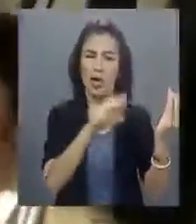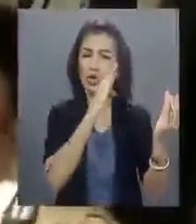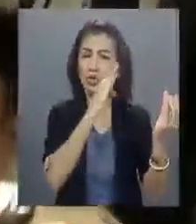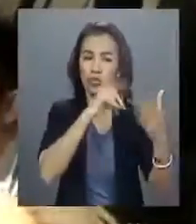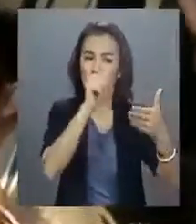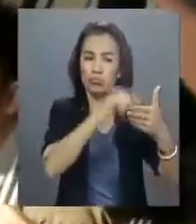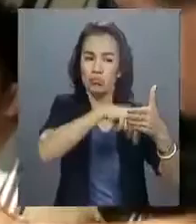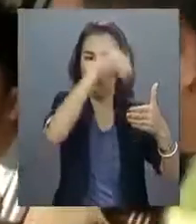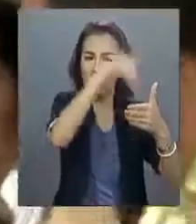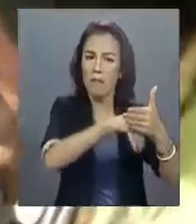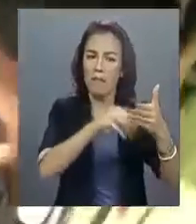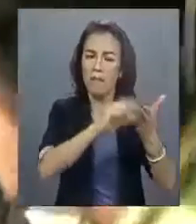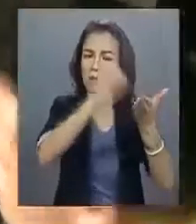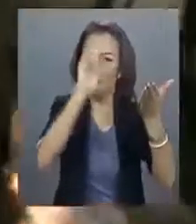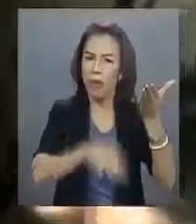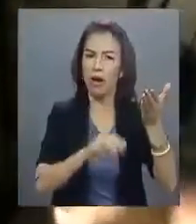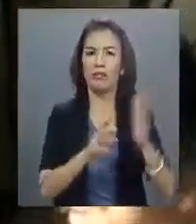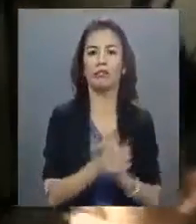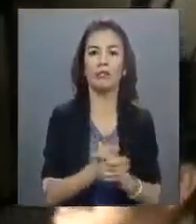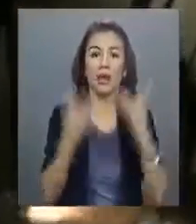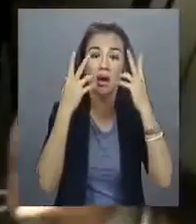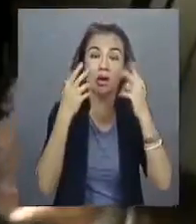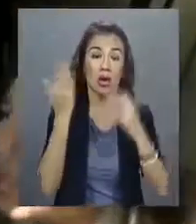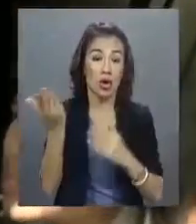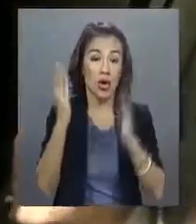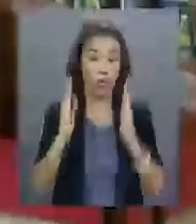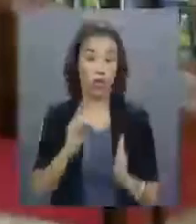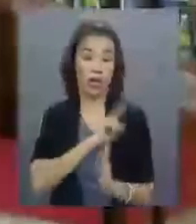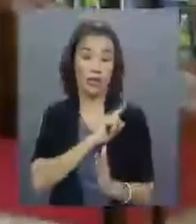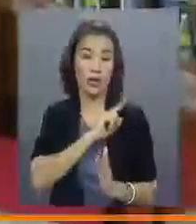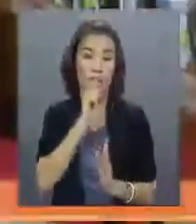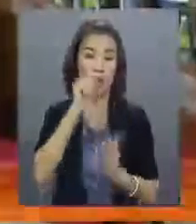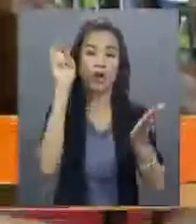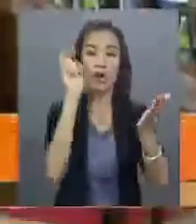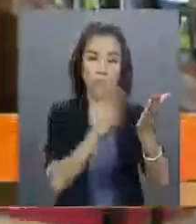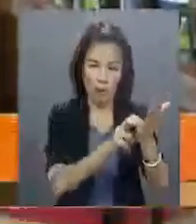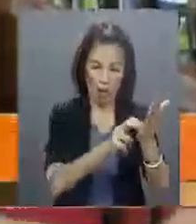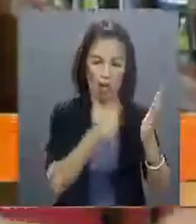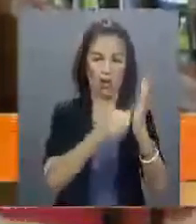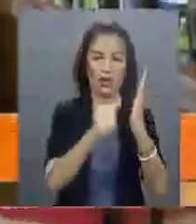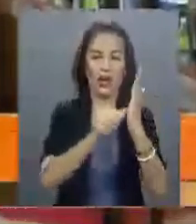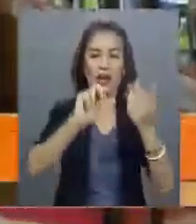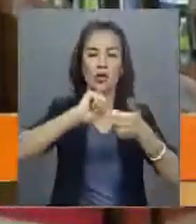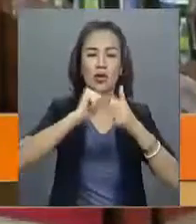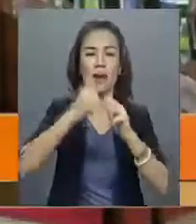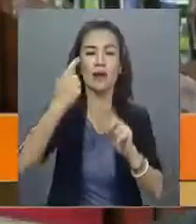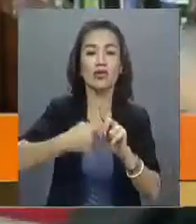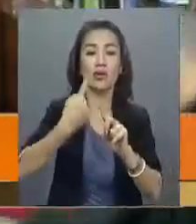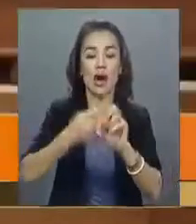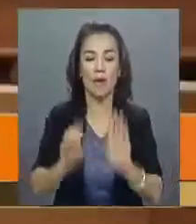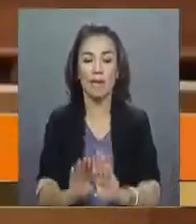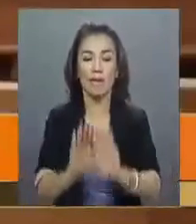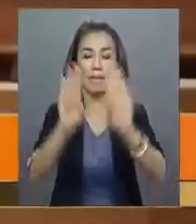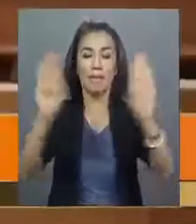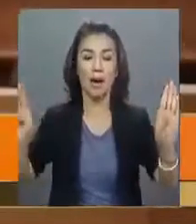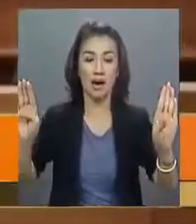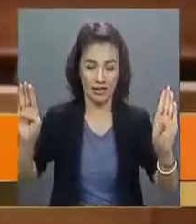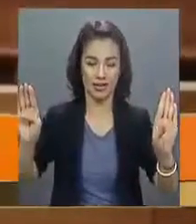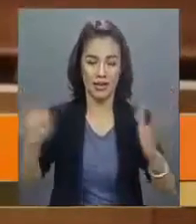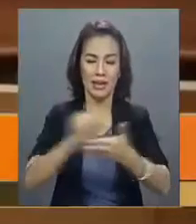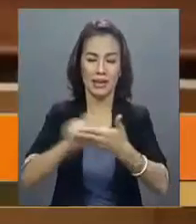ซึ่งนายวิษณุเครืองามยังคงย้ำว่ากระบวนการรับรองคือการแก้รัฐธรรมนูญชั่วคราวเพื่อเปิดทางให้มีการร่างรัฐธรรมนูญ